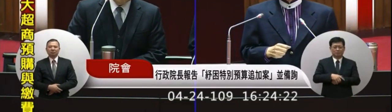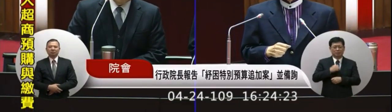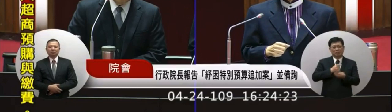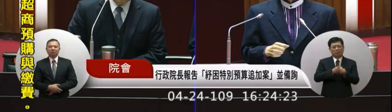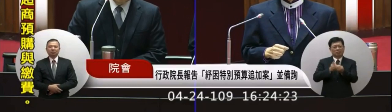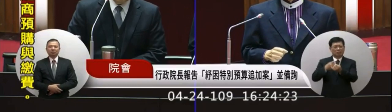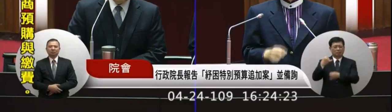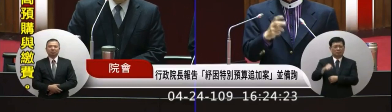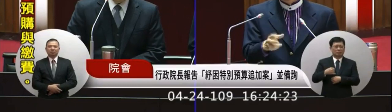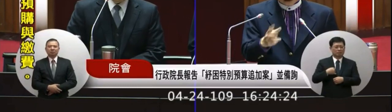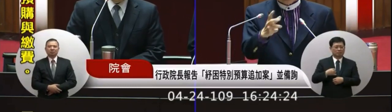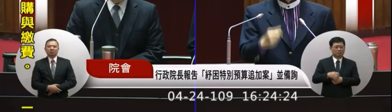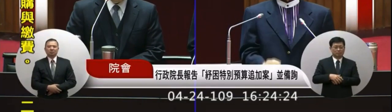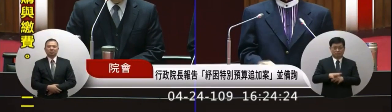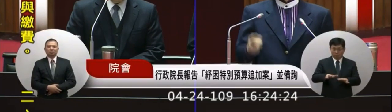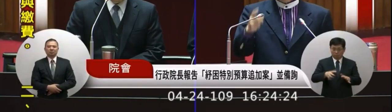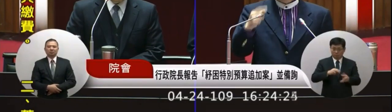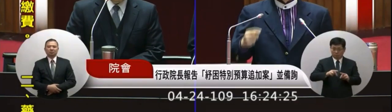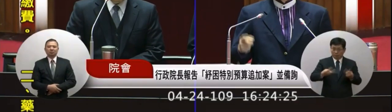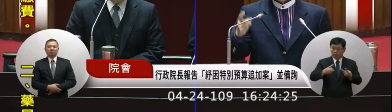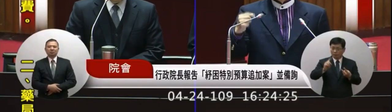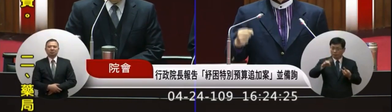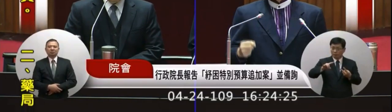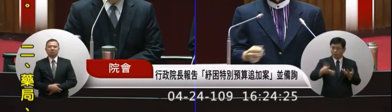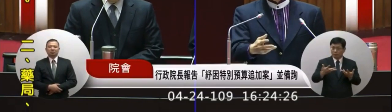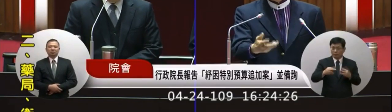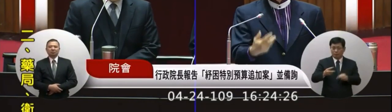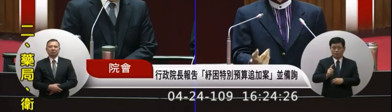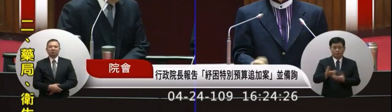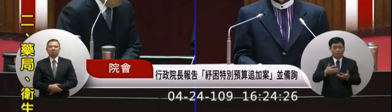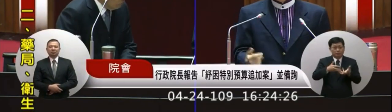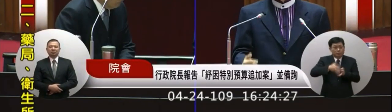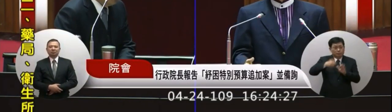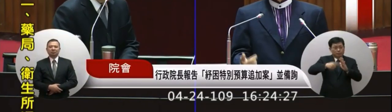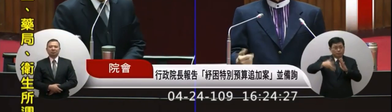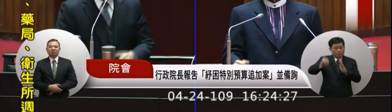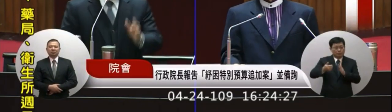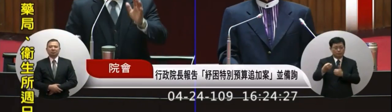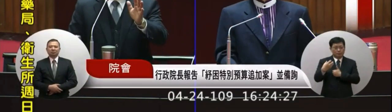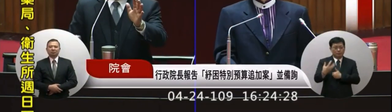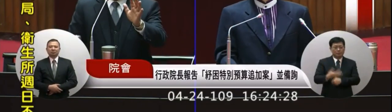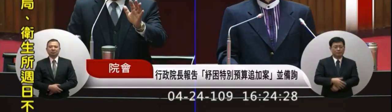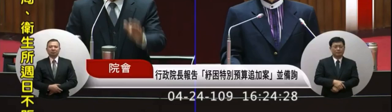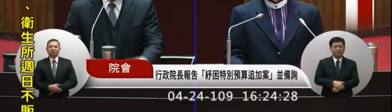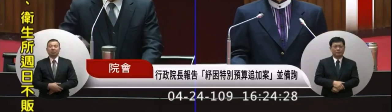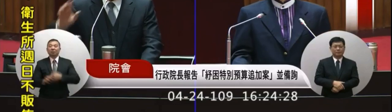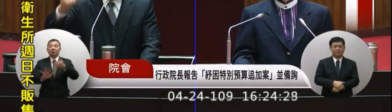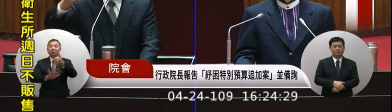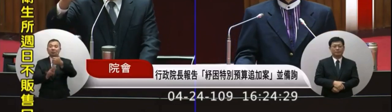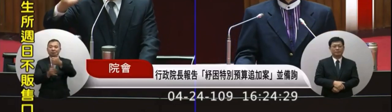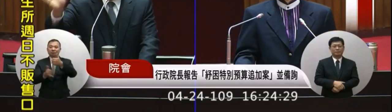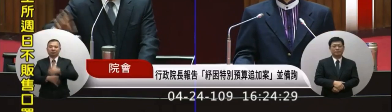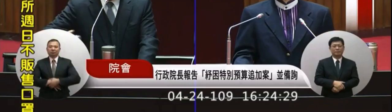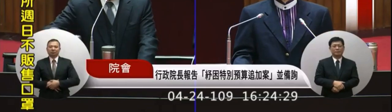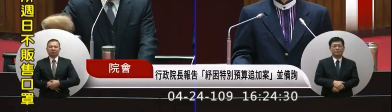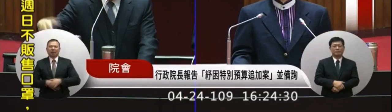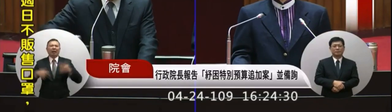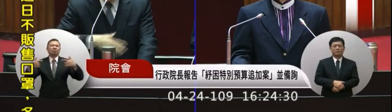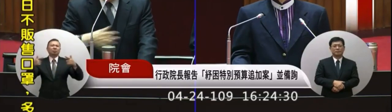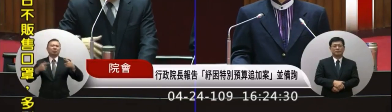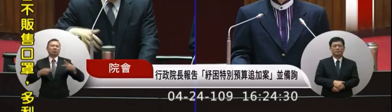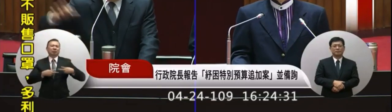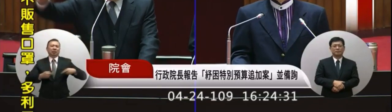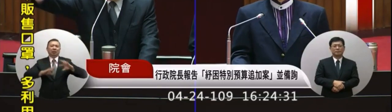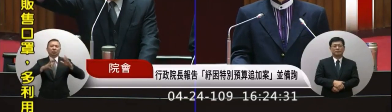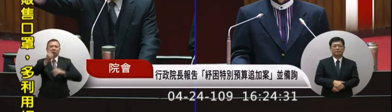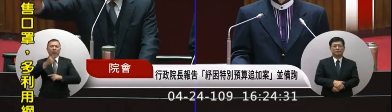嫌乖嫌紧了，请问一下怎么改？来。部长还是院长要讲怎么改，怎么怎么改？ 委员，这不是总统啦，这